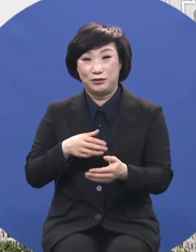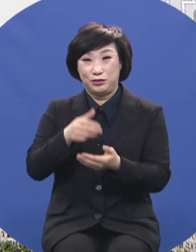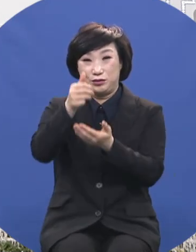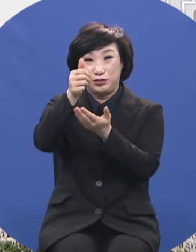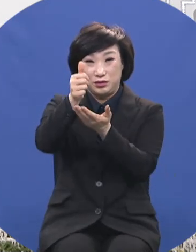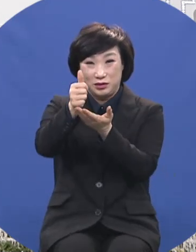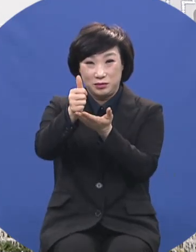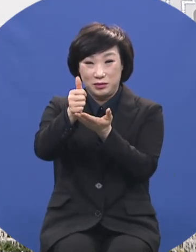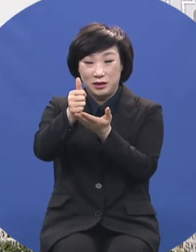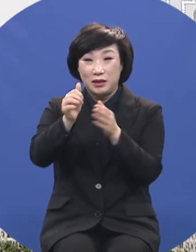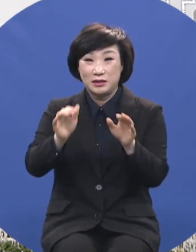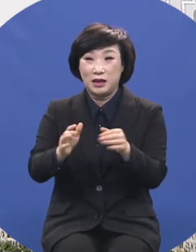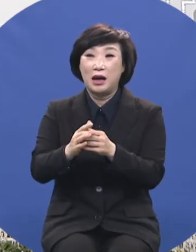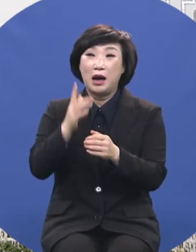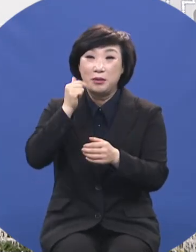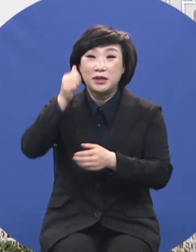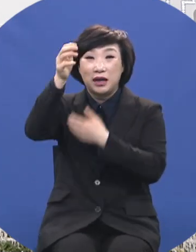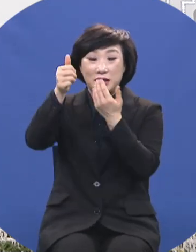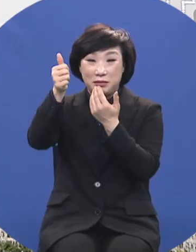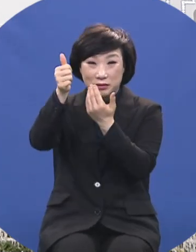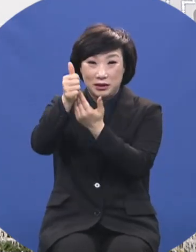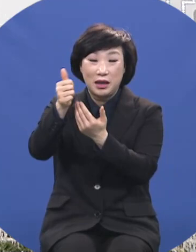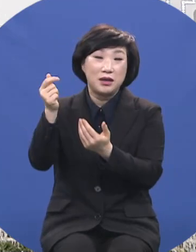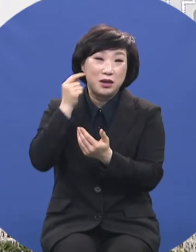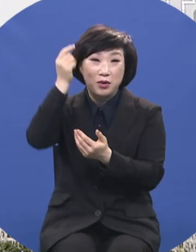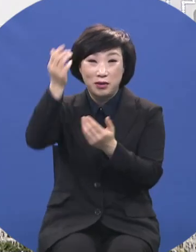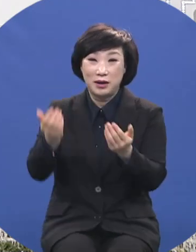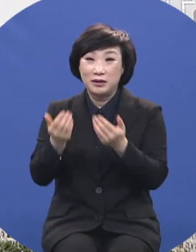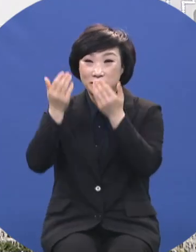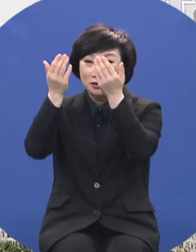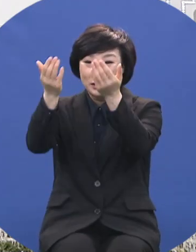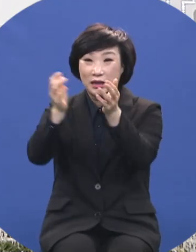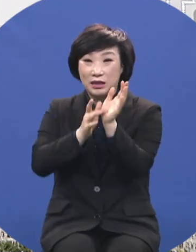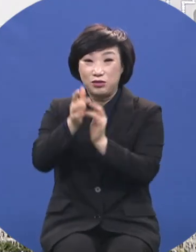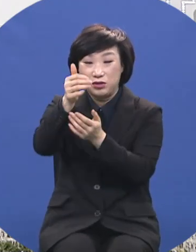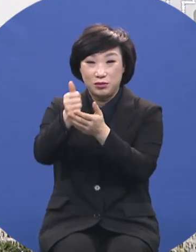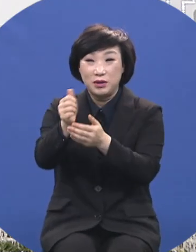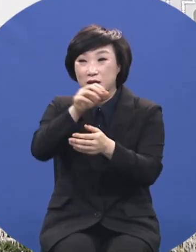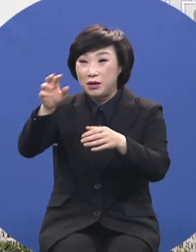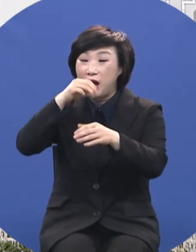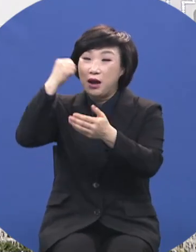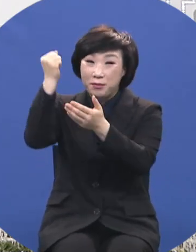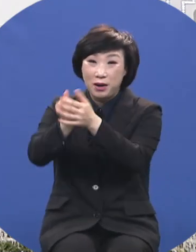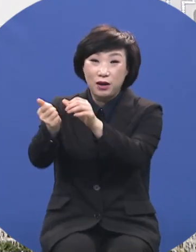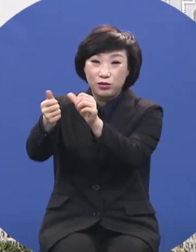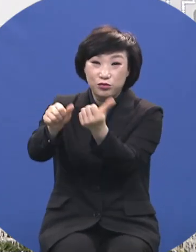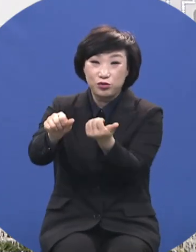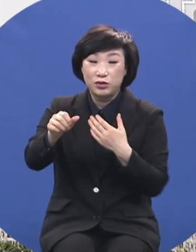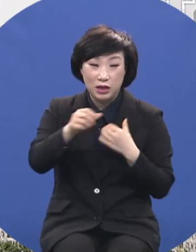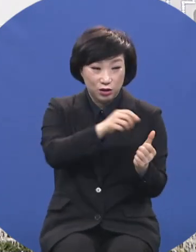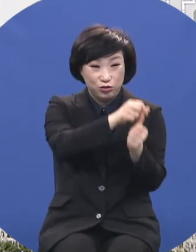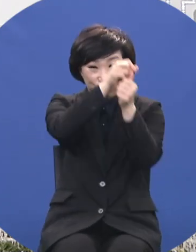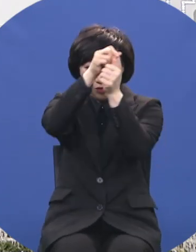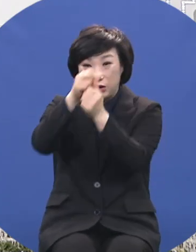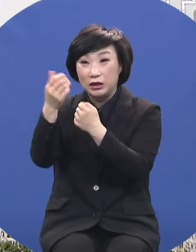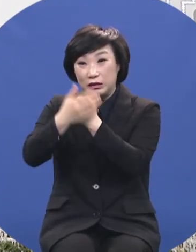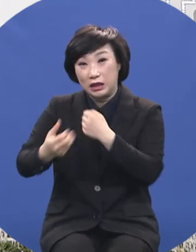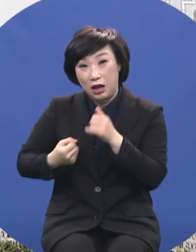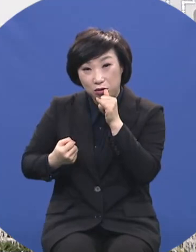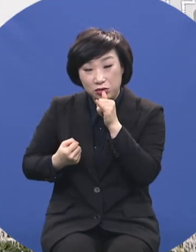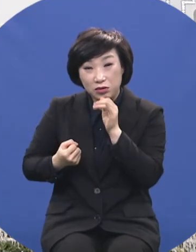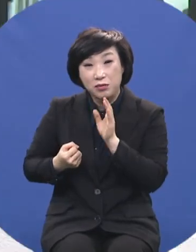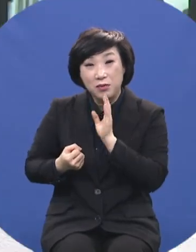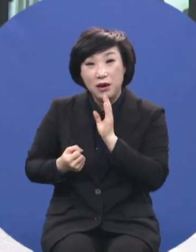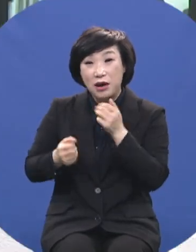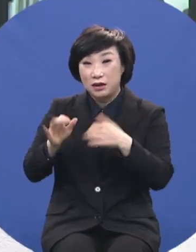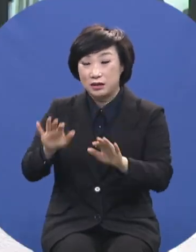주님이 아버지께 영광을 돌리도록 예수님이 죽어서 나를 구원한 그 은혜 가지고 아들